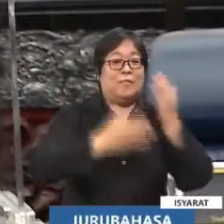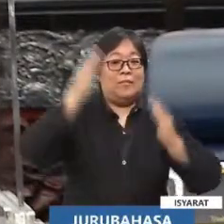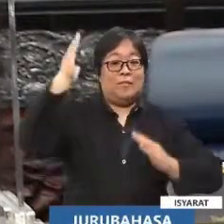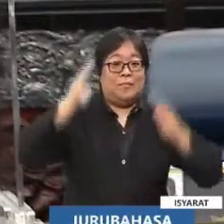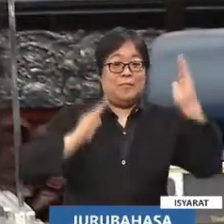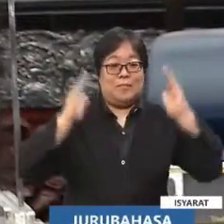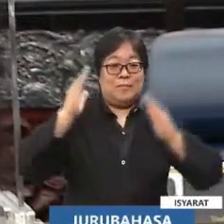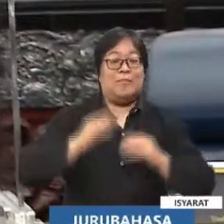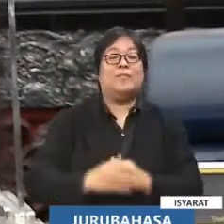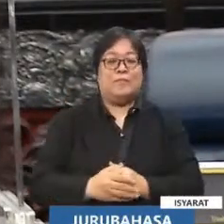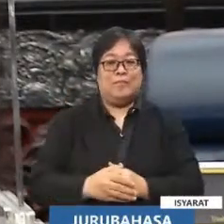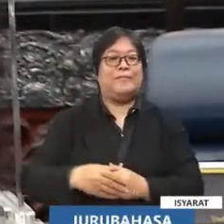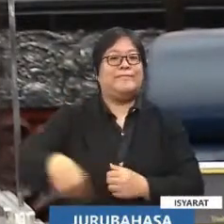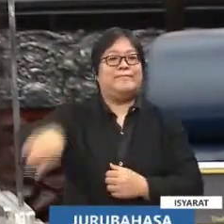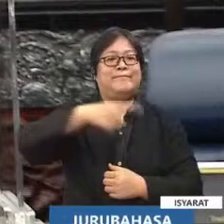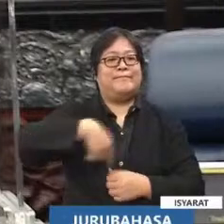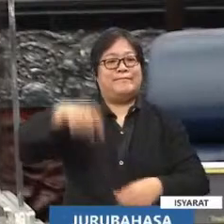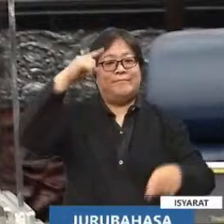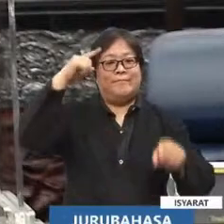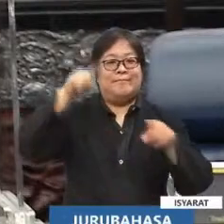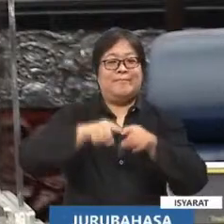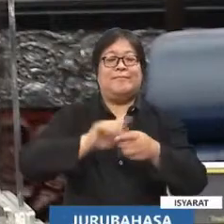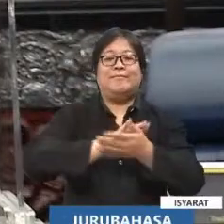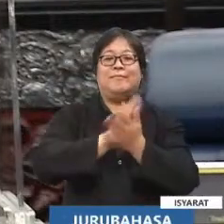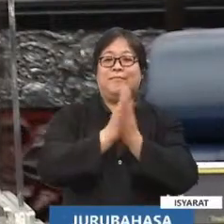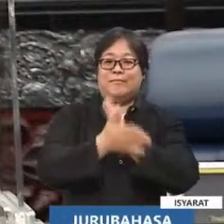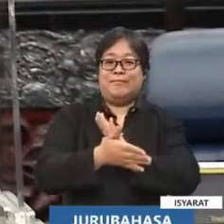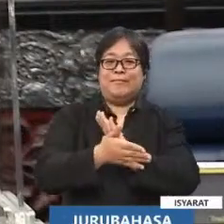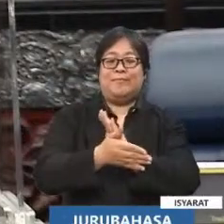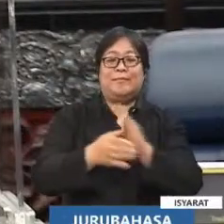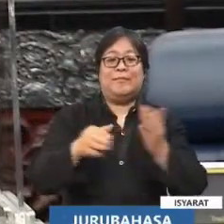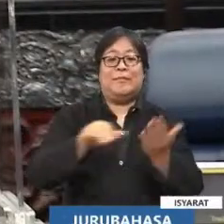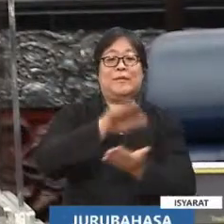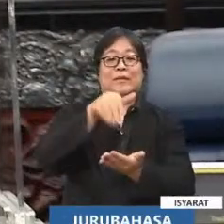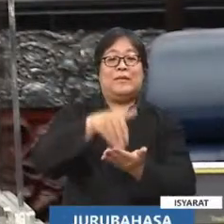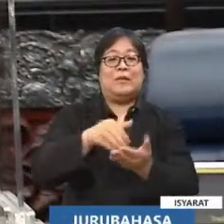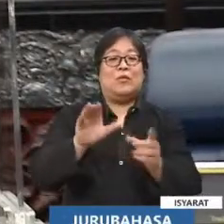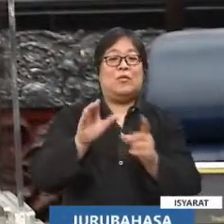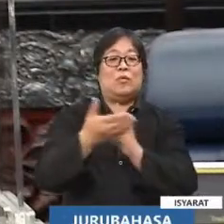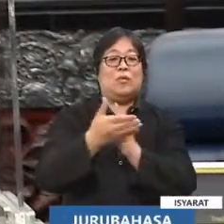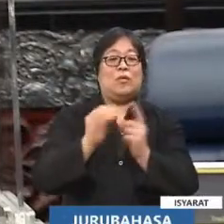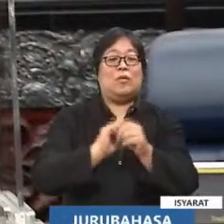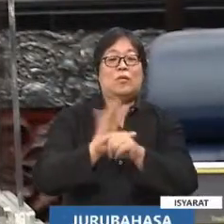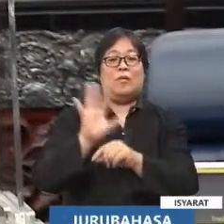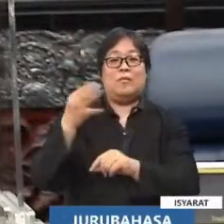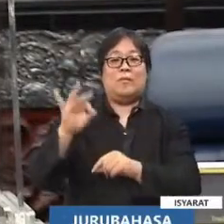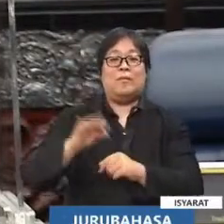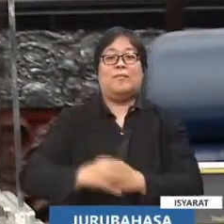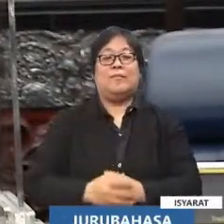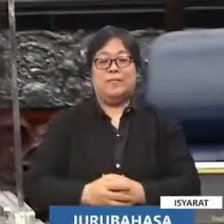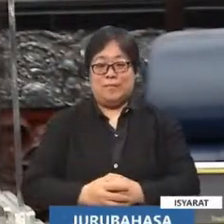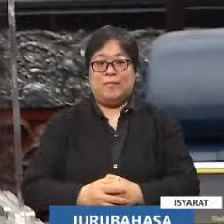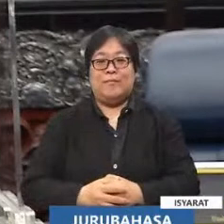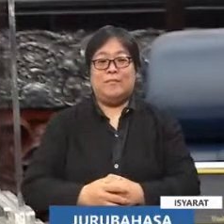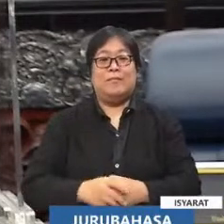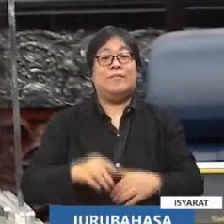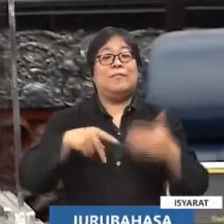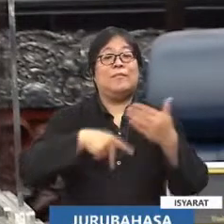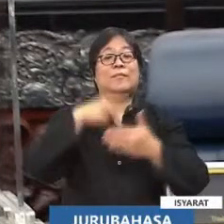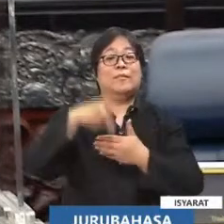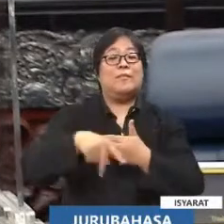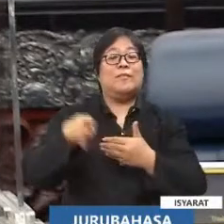negara yang telah bersetuju untuk jadikan sebagai sistem stesen kuarantin COVID-19 bagi di bawah